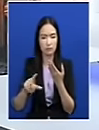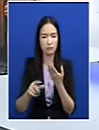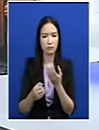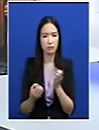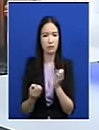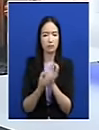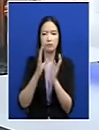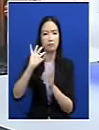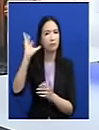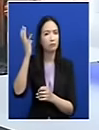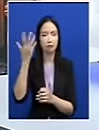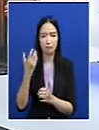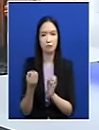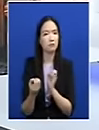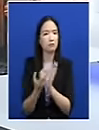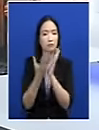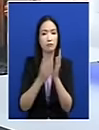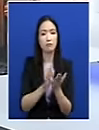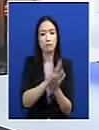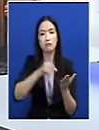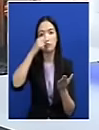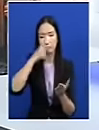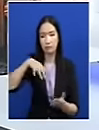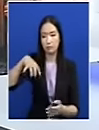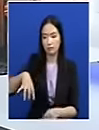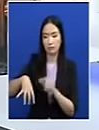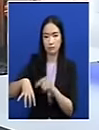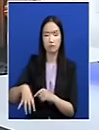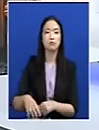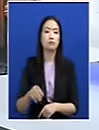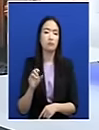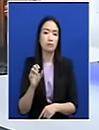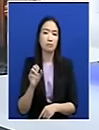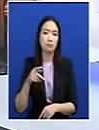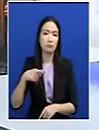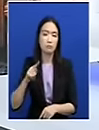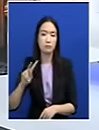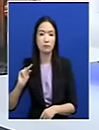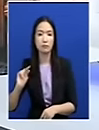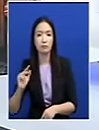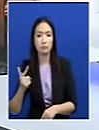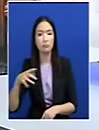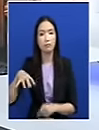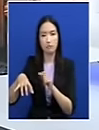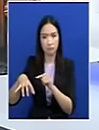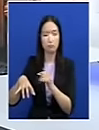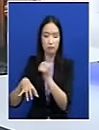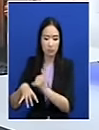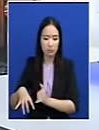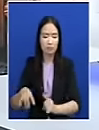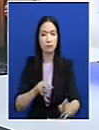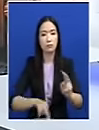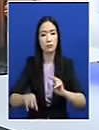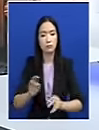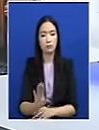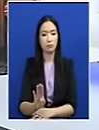ะครับมาถึงประเทศไทยด้วยที่สำนักงานป้องกันและปราบปรามการฟอกเงินก็เดินหน้าที่จะไปตรวจสอบลักษณะของบ